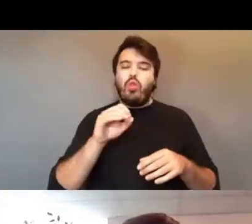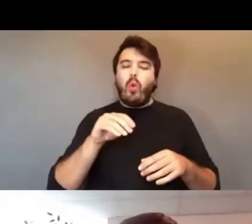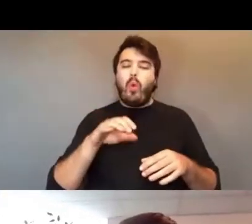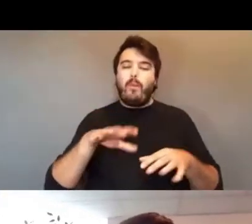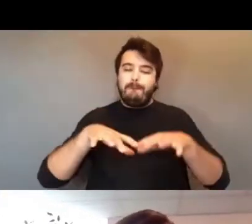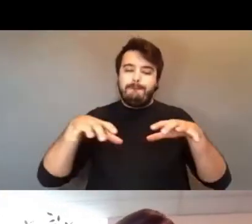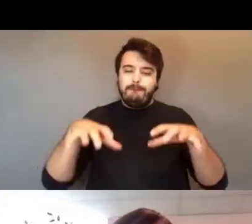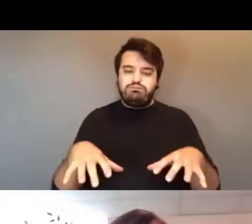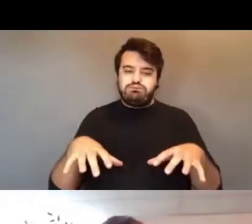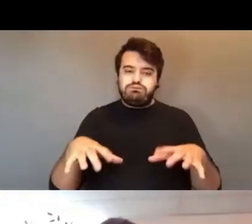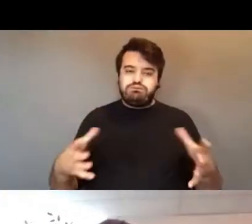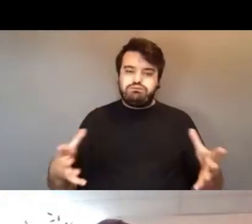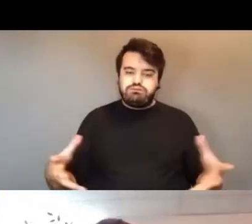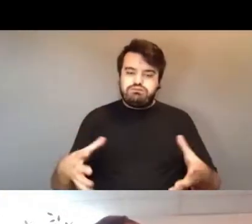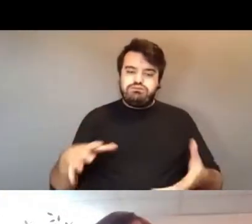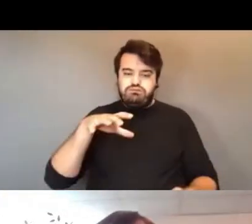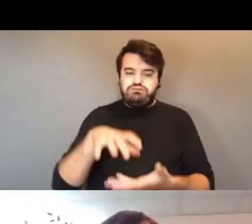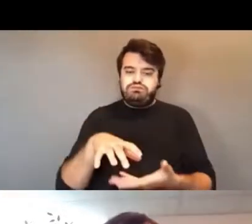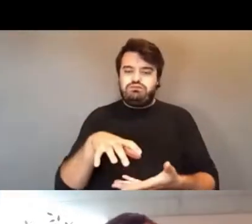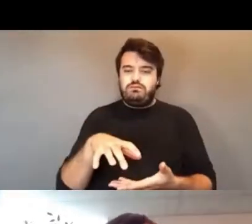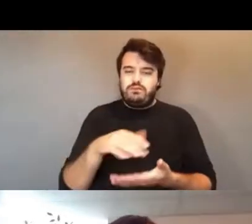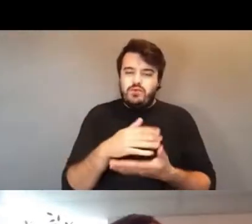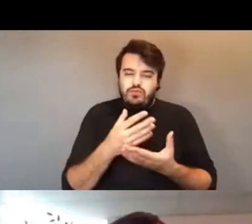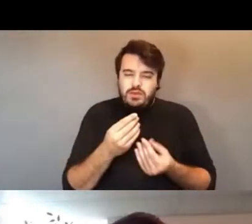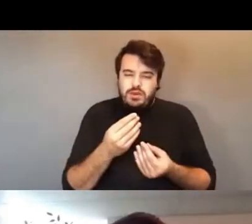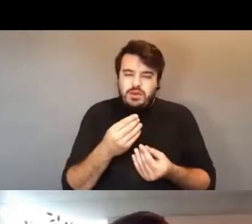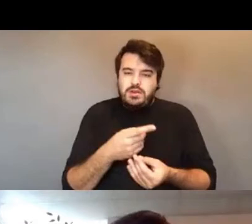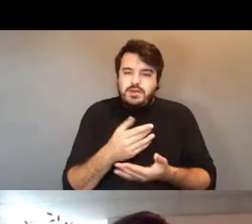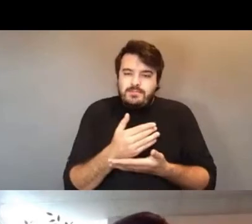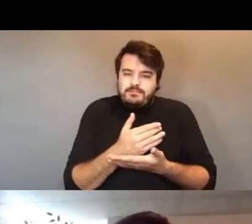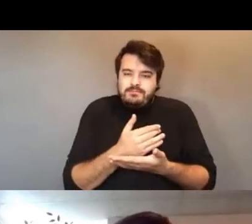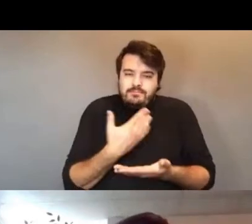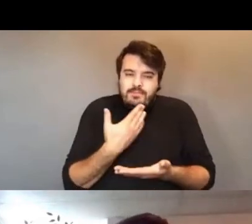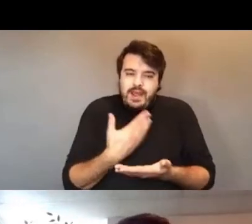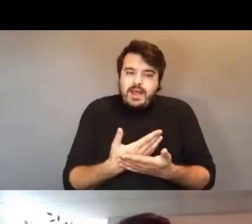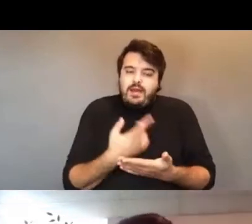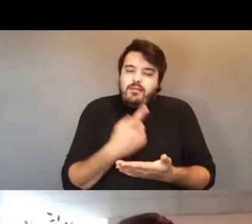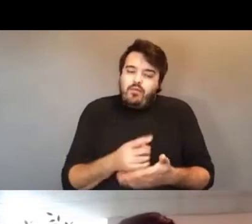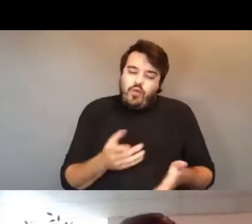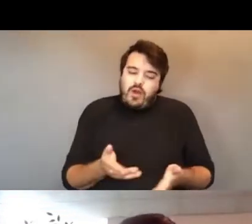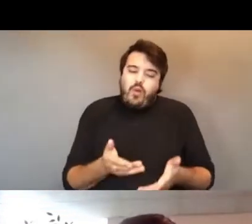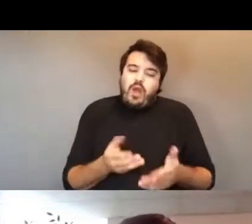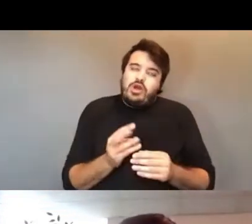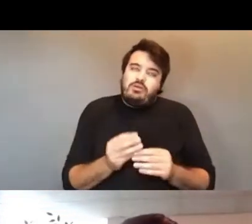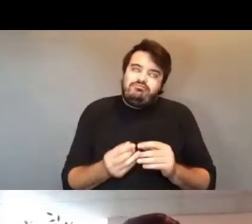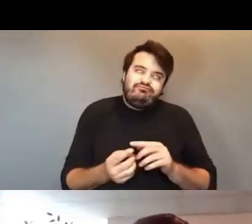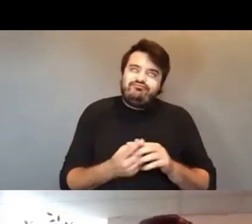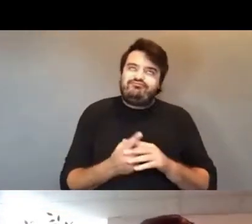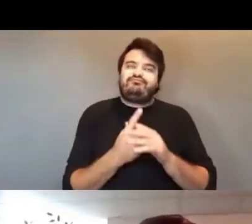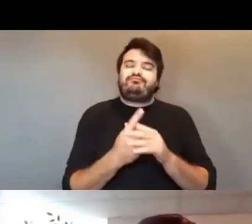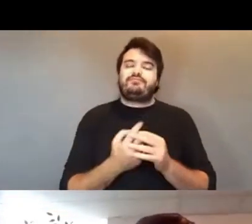une couverture de plastique. Et puis, ça va garder l'humidité et aider à la germination.